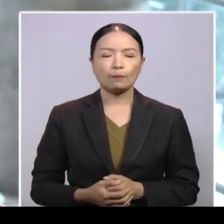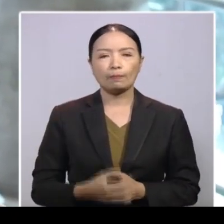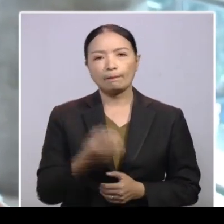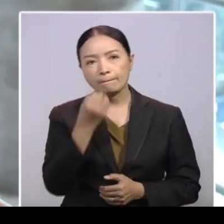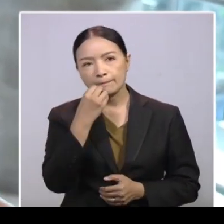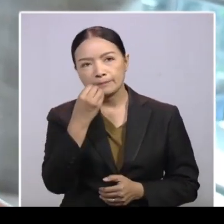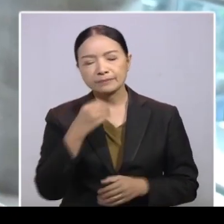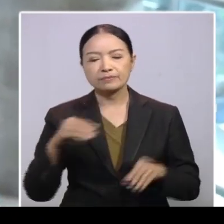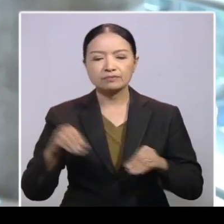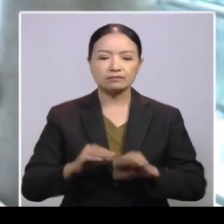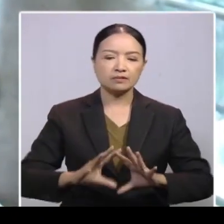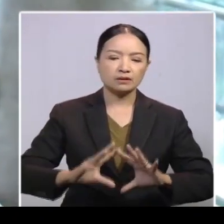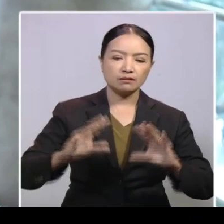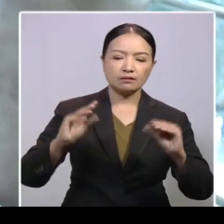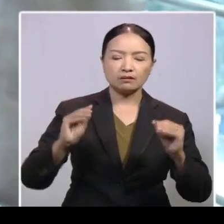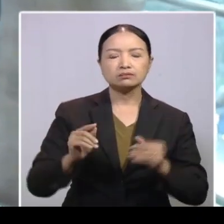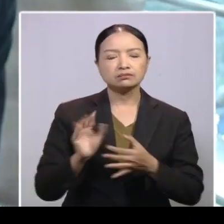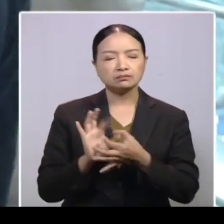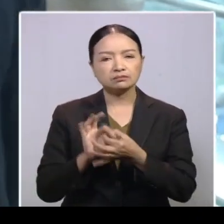หารกำลังจะหมดอะไรเงี้ย